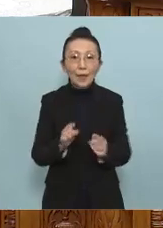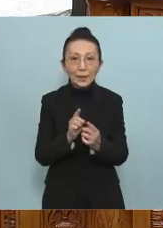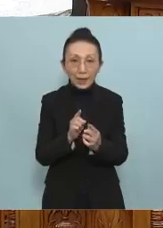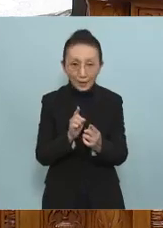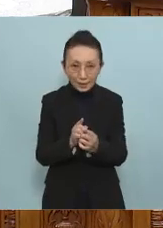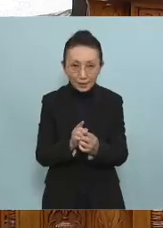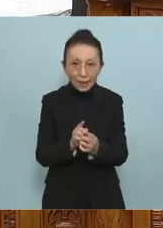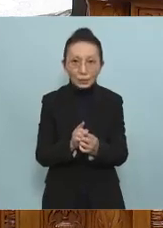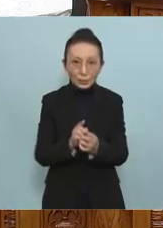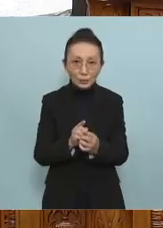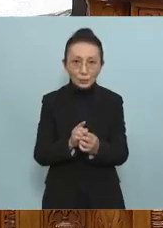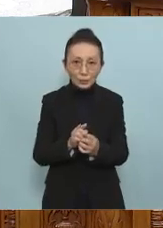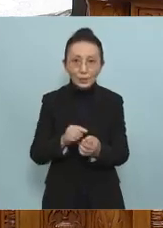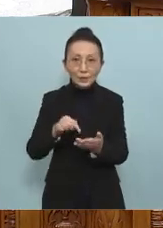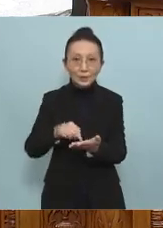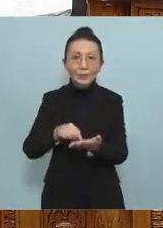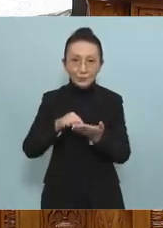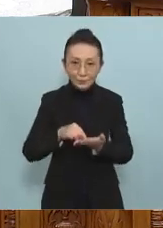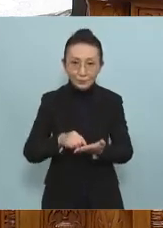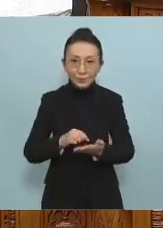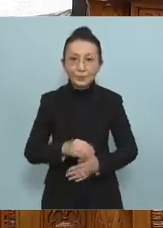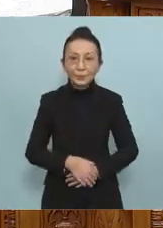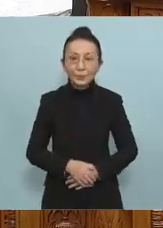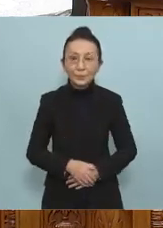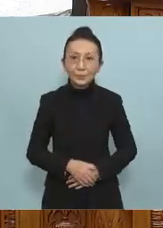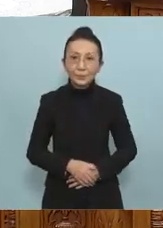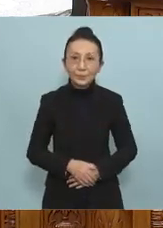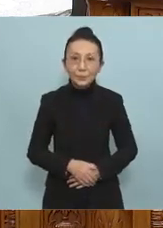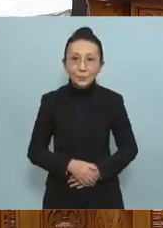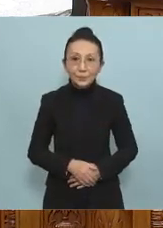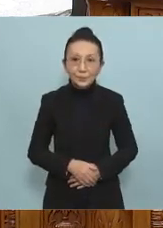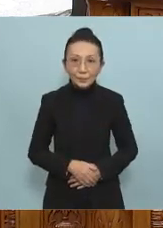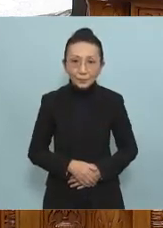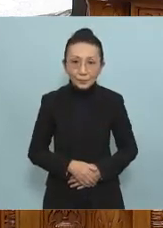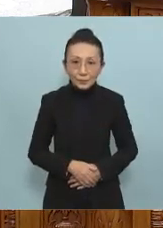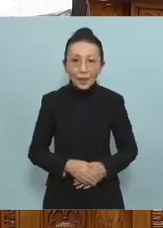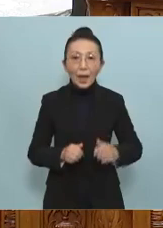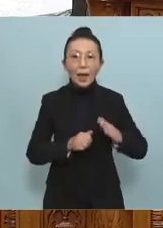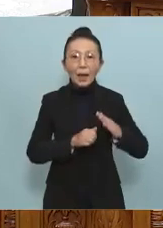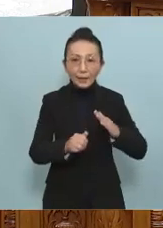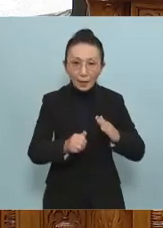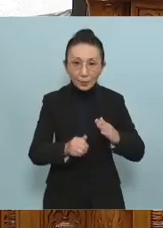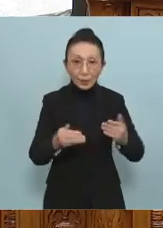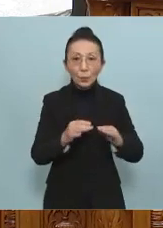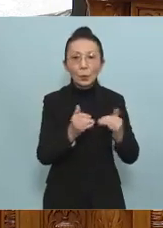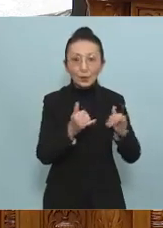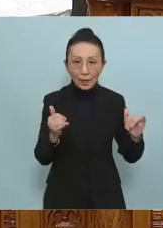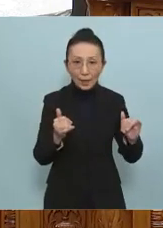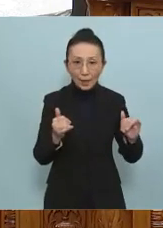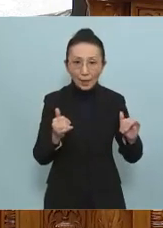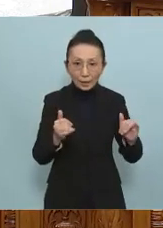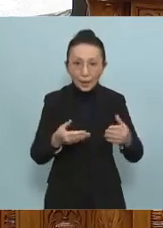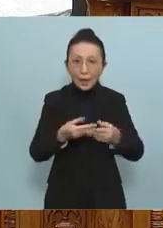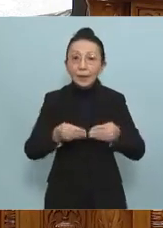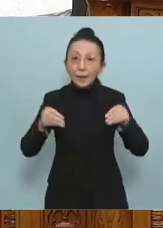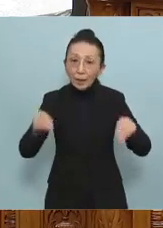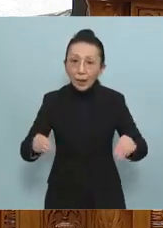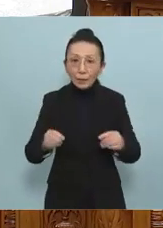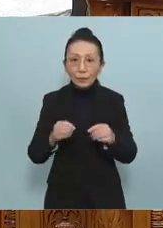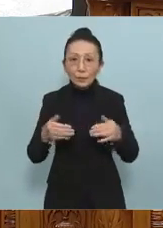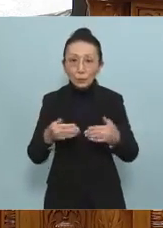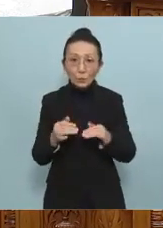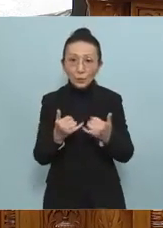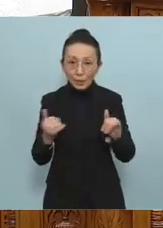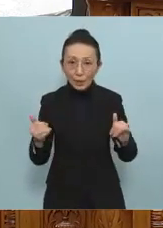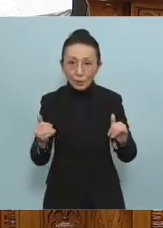策についてお尋ねがありました。派遣労働者や有期雇用労働者については、同一労働